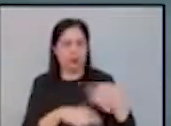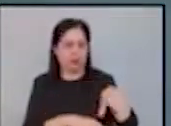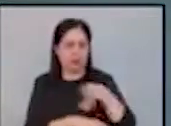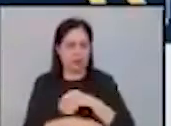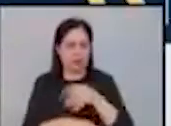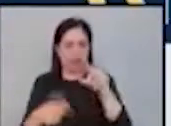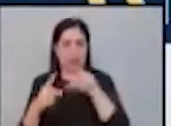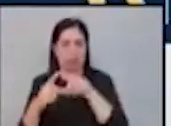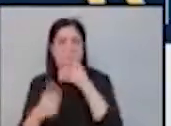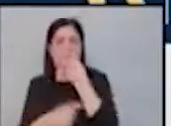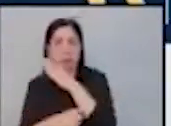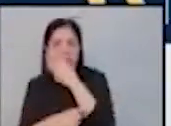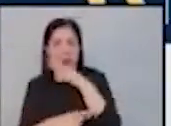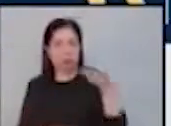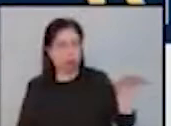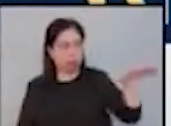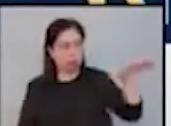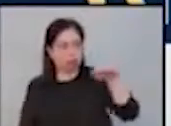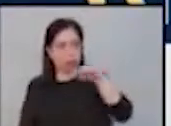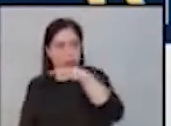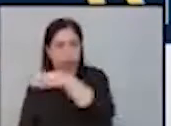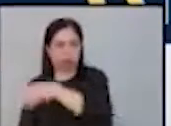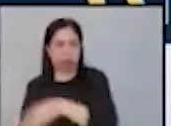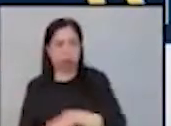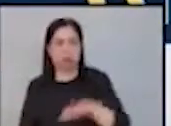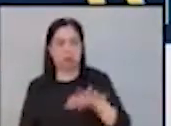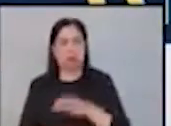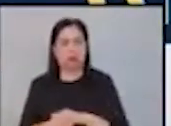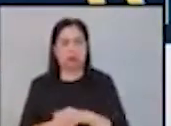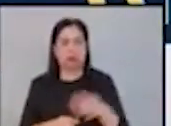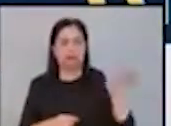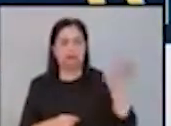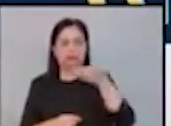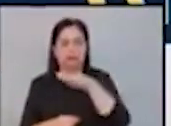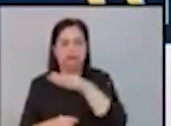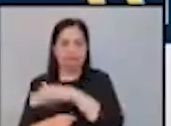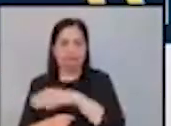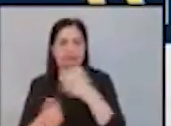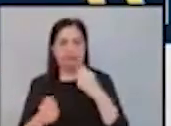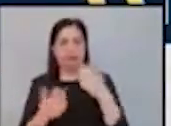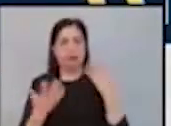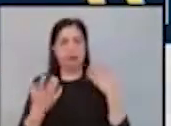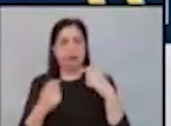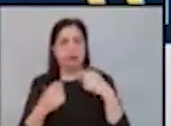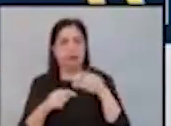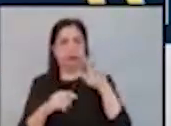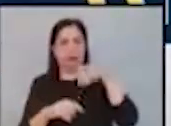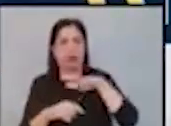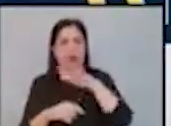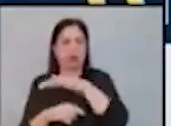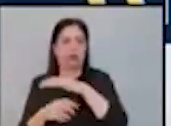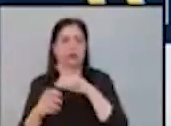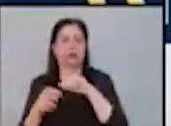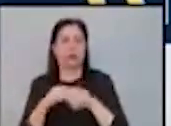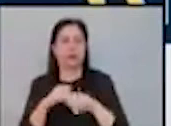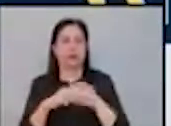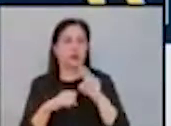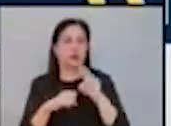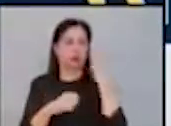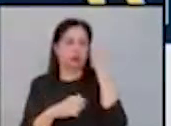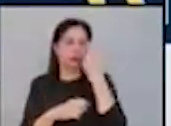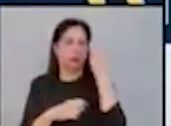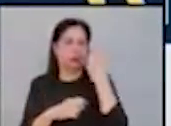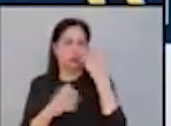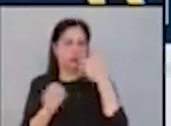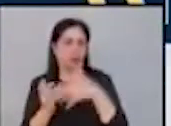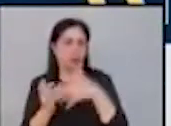Bicol Region. Una po, yung rugged terrain o yung pagdaan po ng bagyo sa bulubundukin lugar. So pangalawang factor naman po sa paghina ng